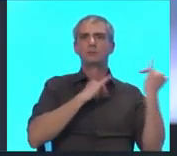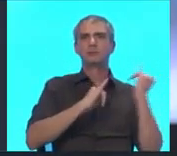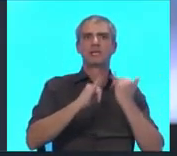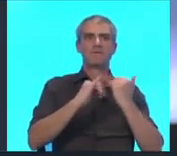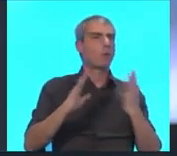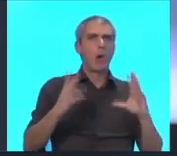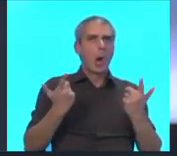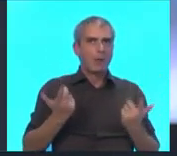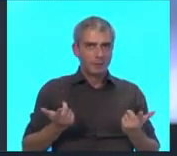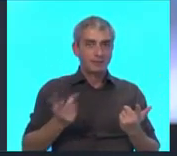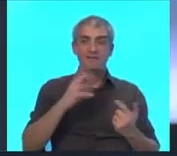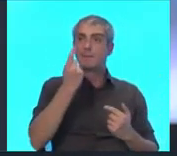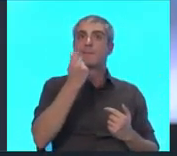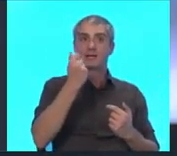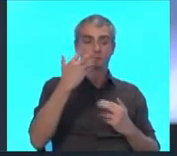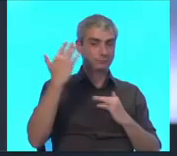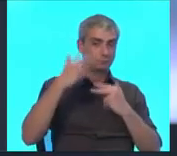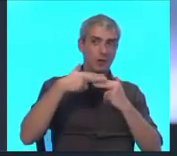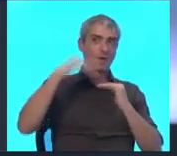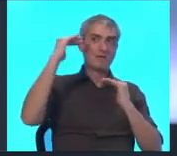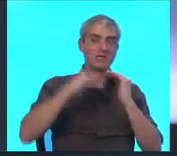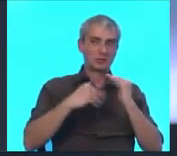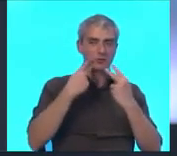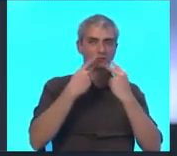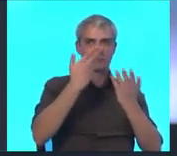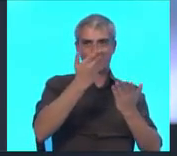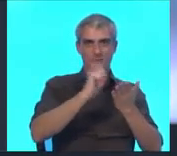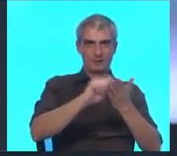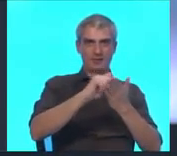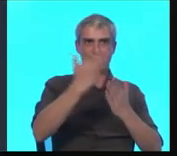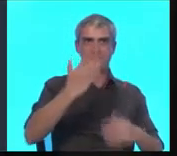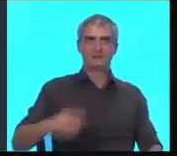זה קורה והאם המחירים צפויים לרדת? התשובות בכתבה של נטלי מתוקו.